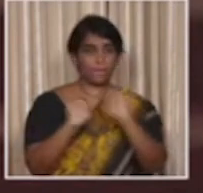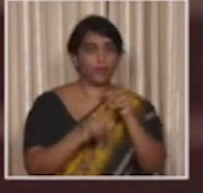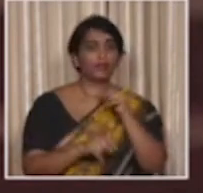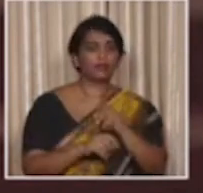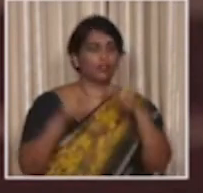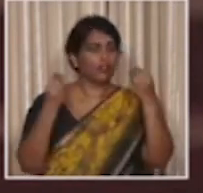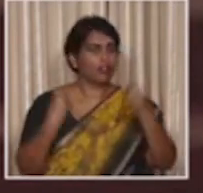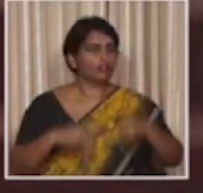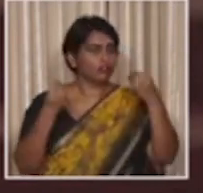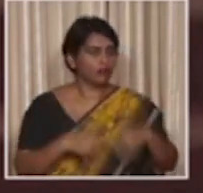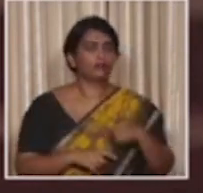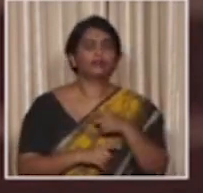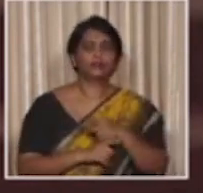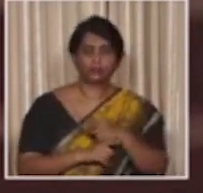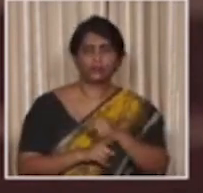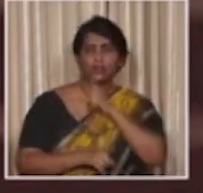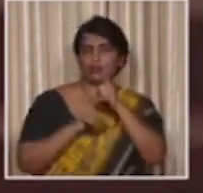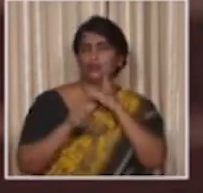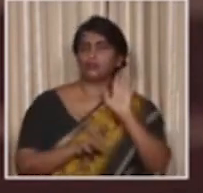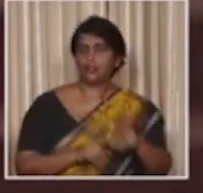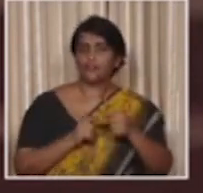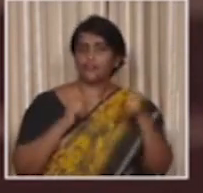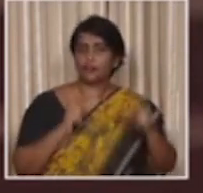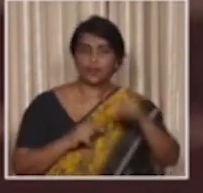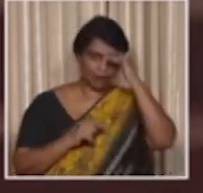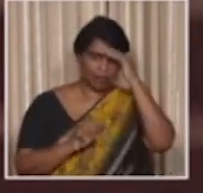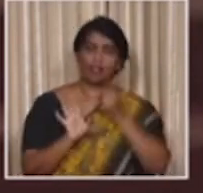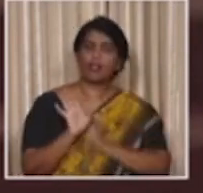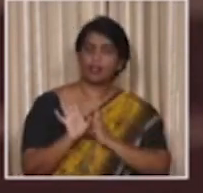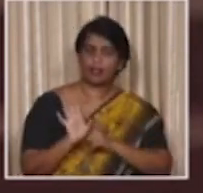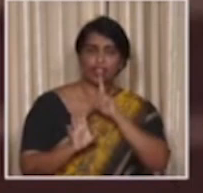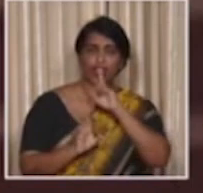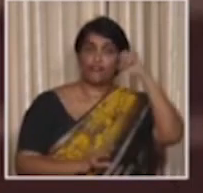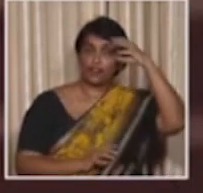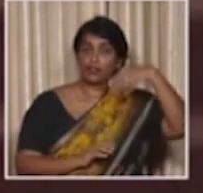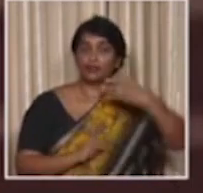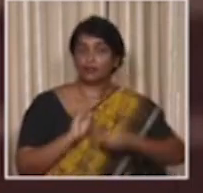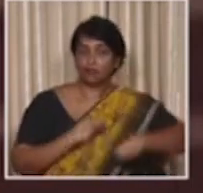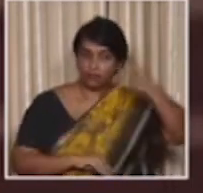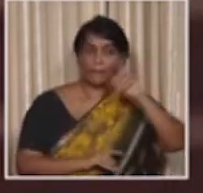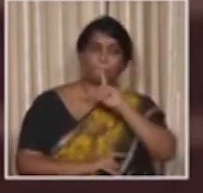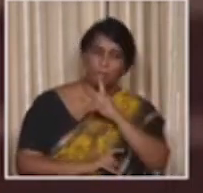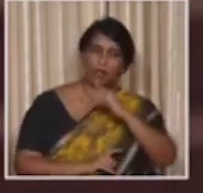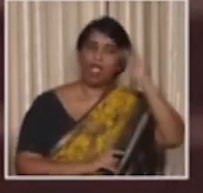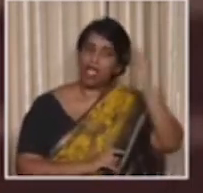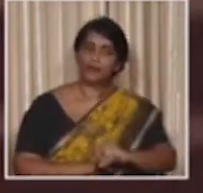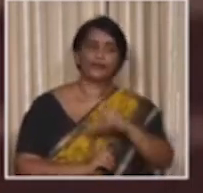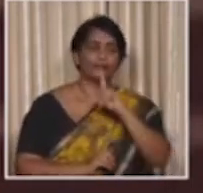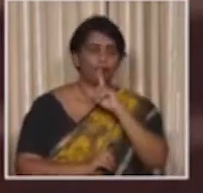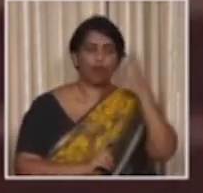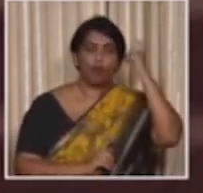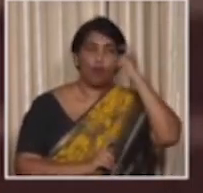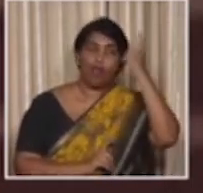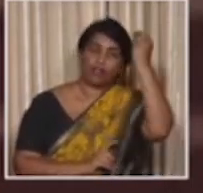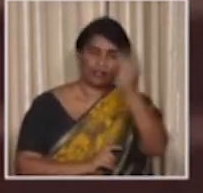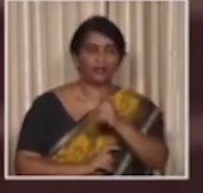මේ බංකොලොත් බංකොලොත් කියලා කතා කරනවා. විපක්ෂ නායකතුමා හැමදාම කියනවා විදුලි බිල වැඩි කරත් බයිනවා අඩු කරත් බයිනවා මොලේ